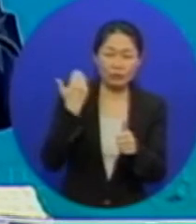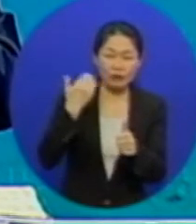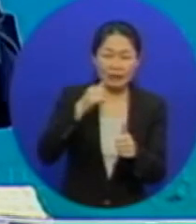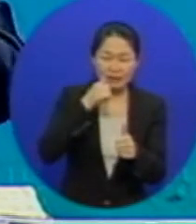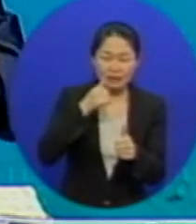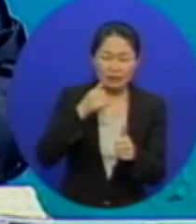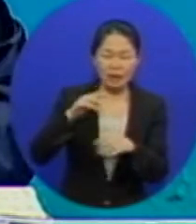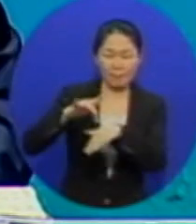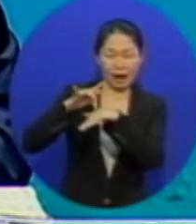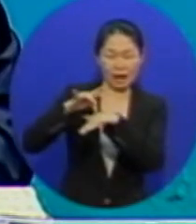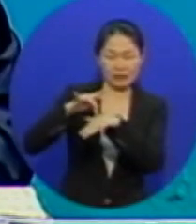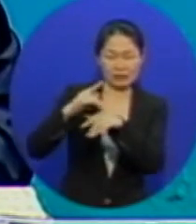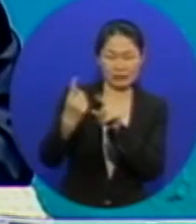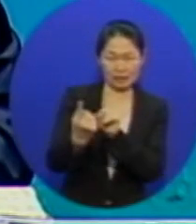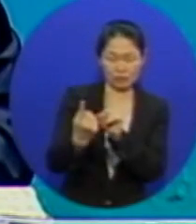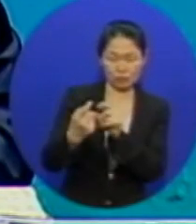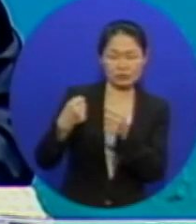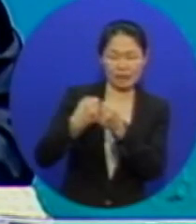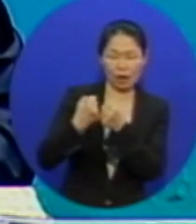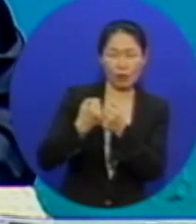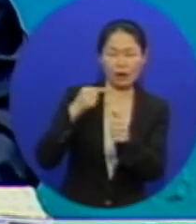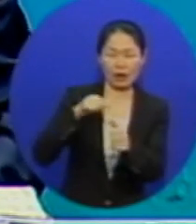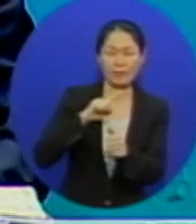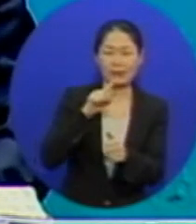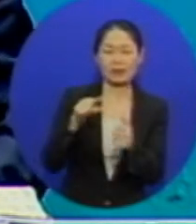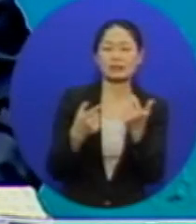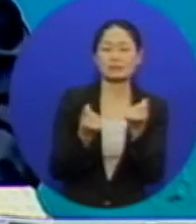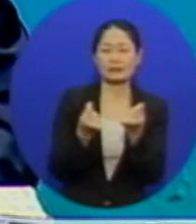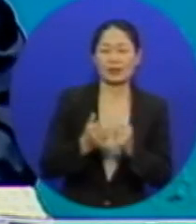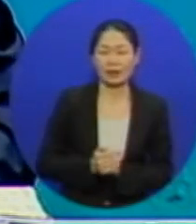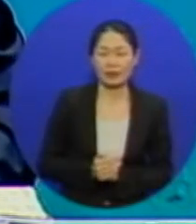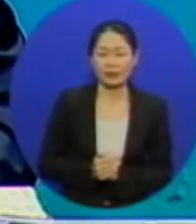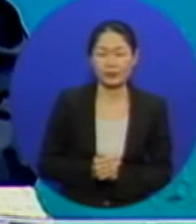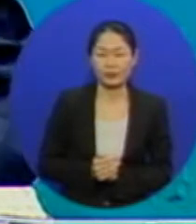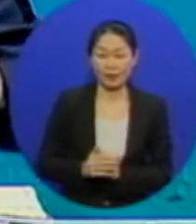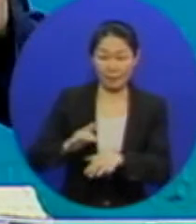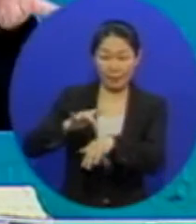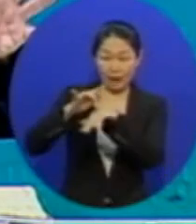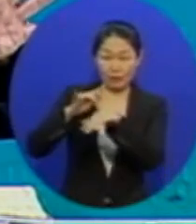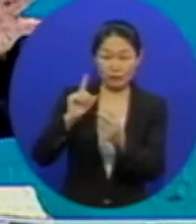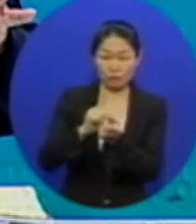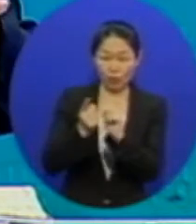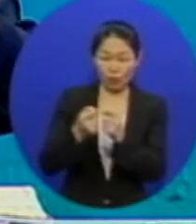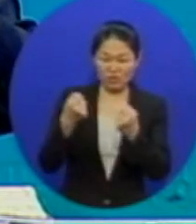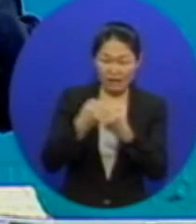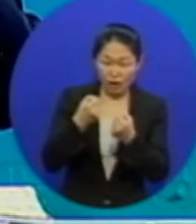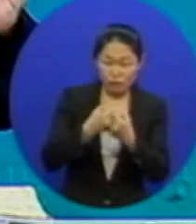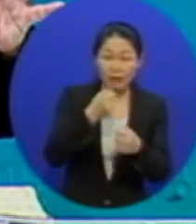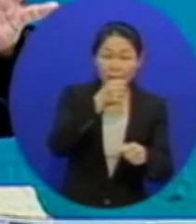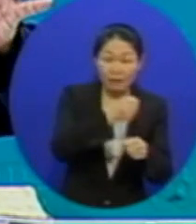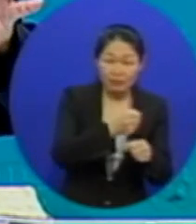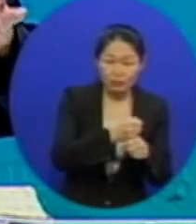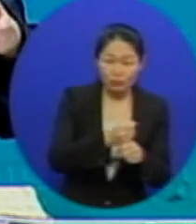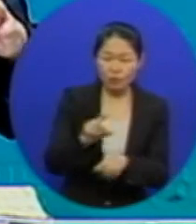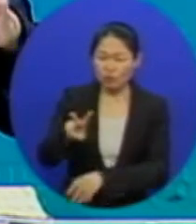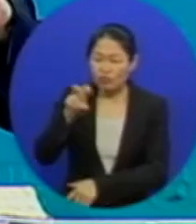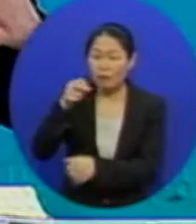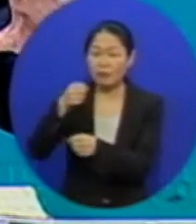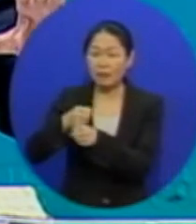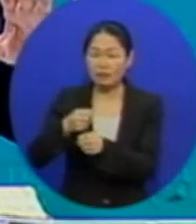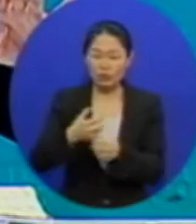상대로 싸우라고 하는 거죠 마귀가 서로 싸우게 하고 미워하게 하고